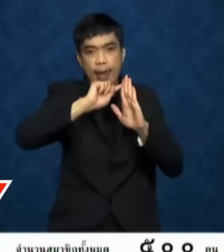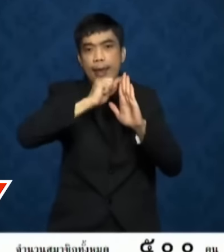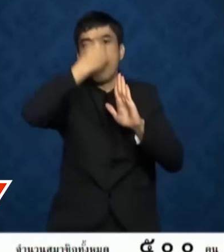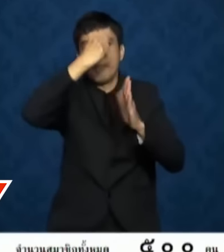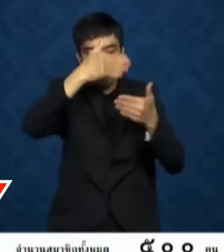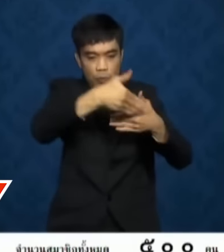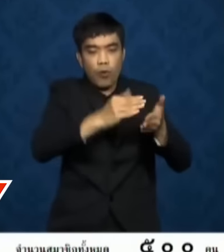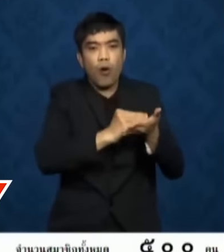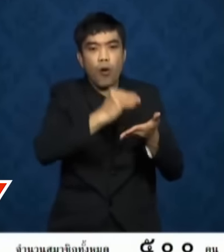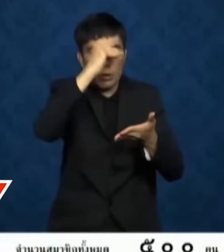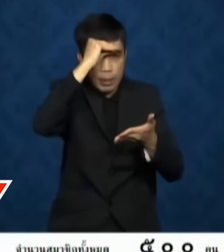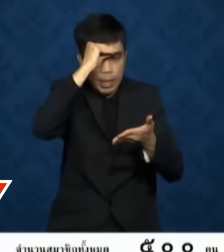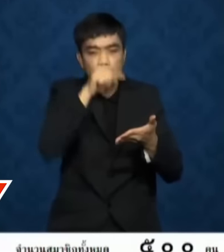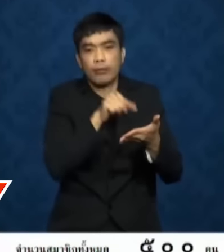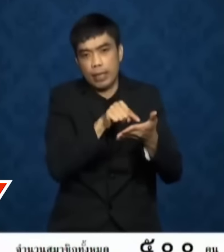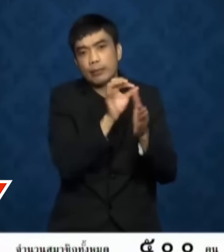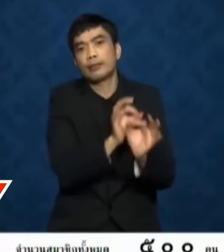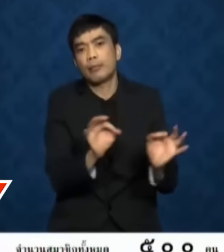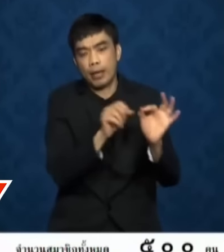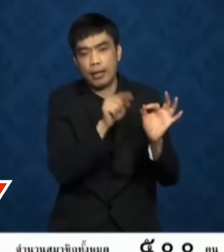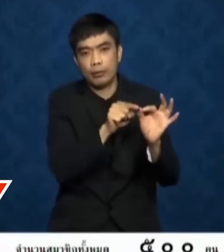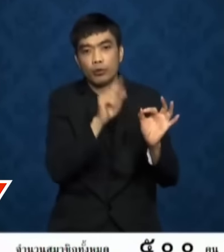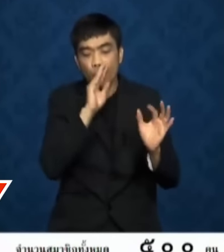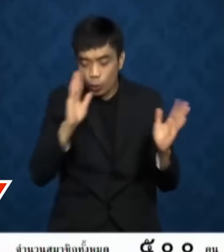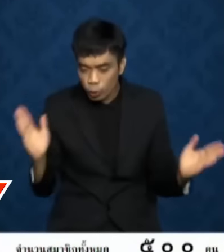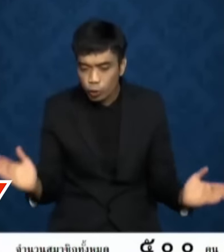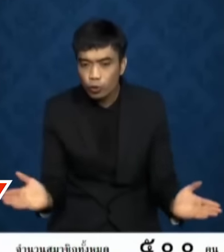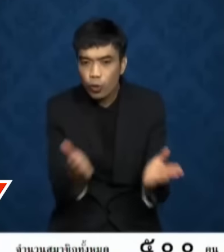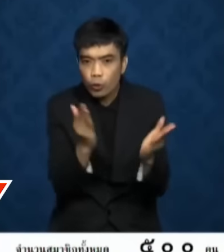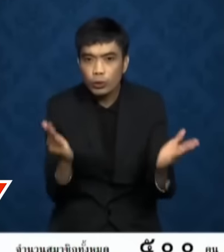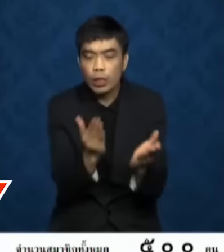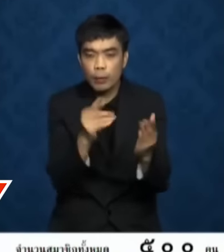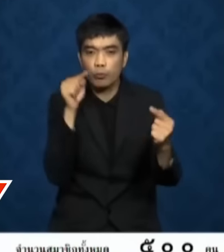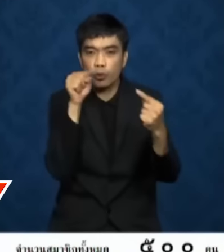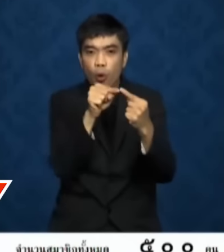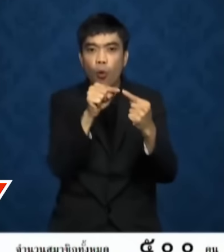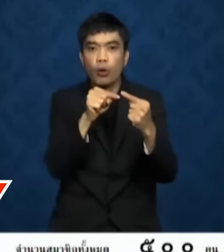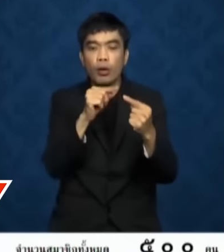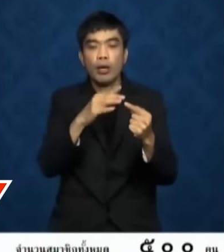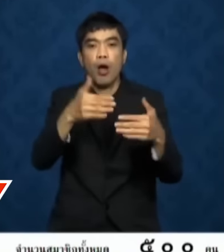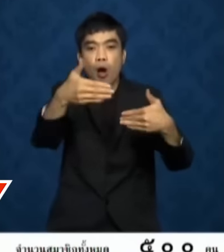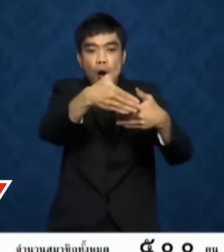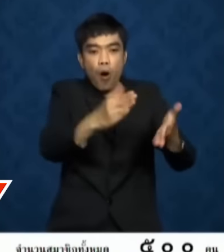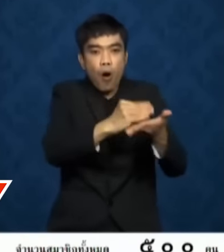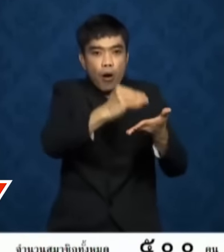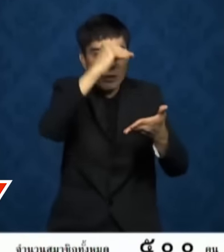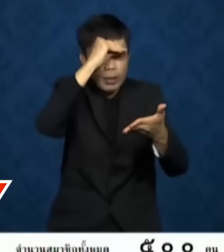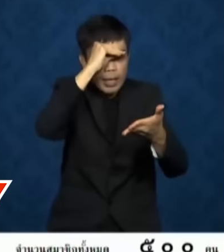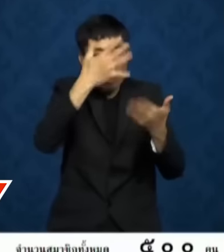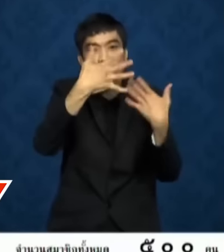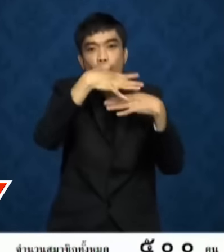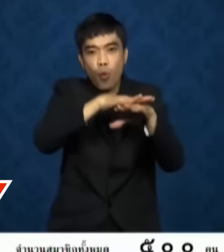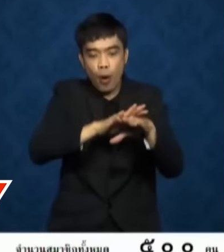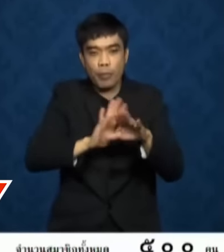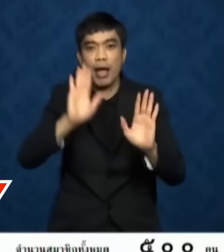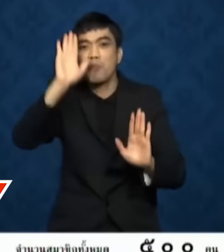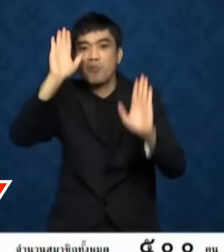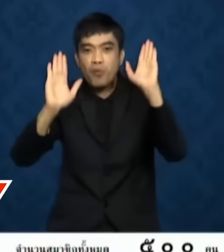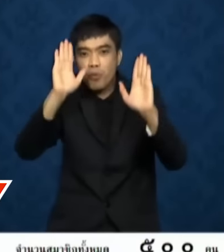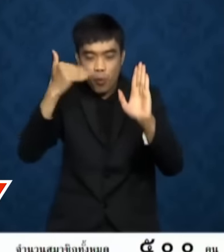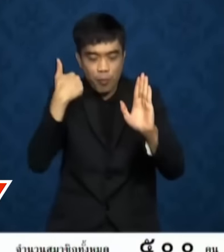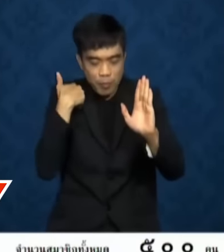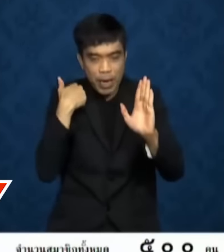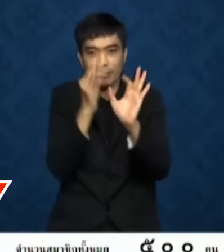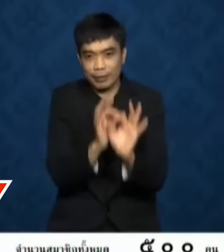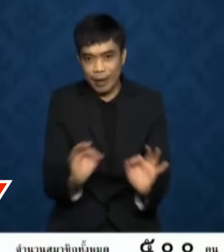นำทางสังคมการส่งเสริมการมีส่วนร่วมและประชาธิปไตยในห้องเรียนก็มีอยู่หลายข้อเสนอด้วยกันครับขออนุญาตยกตัวอย่าง3ข้อเสนอเช่นเคย